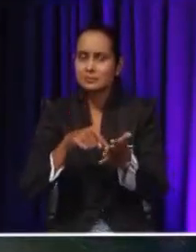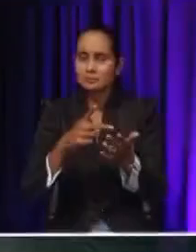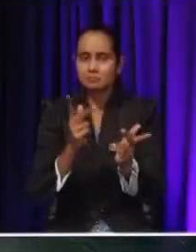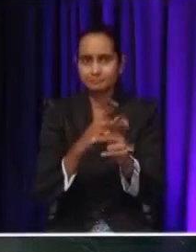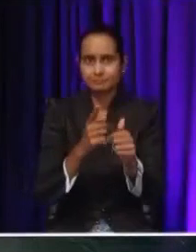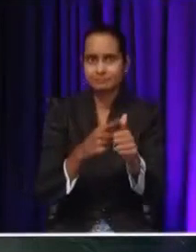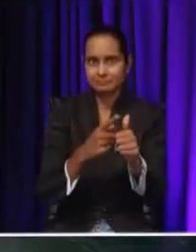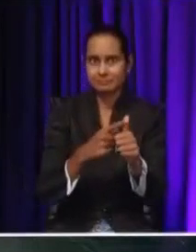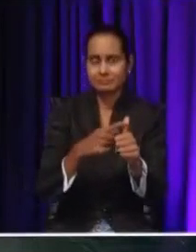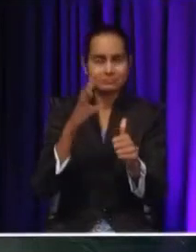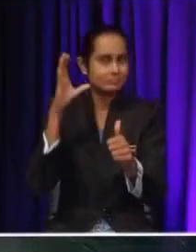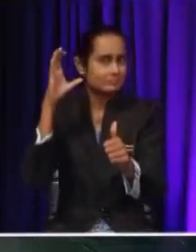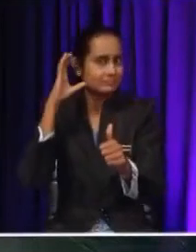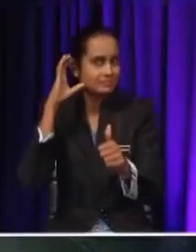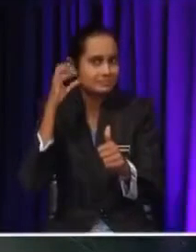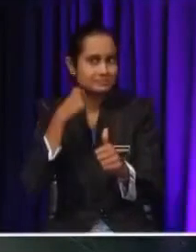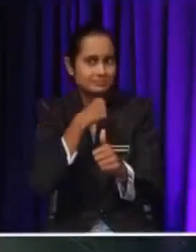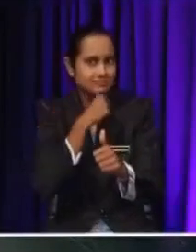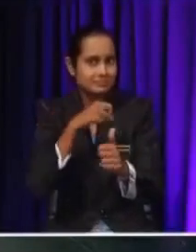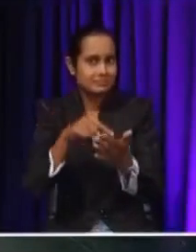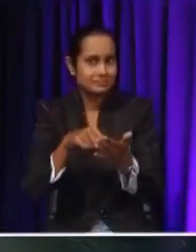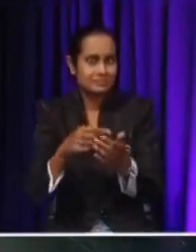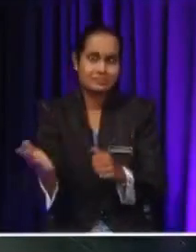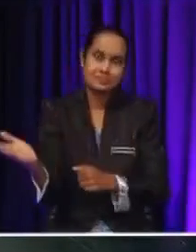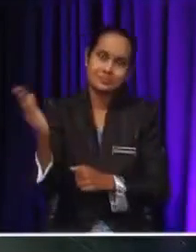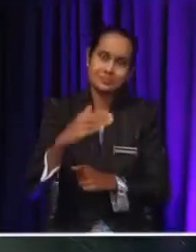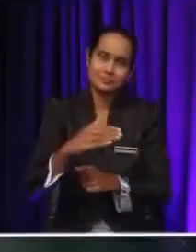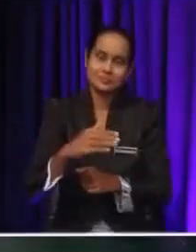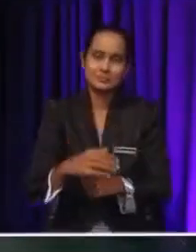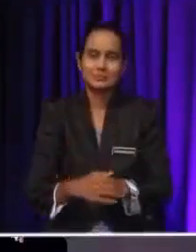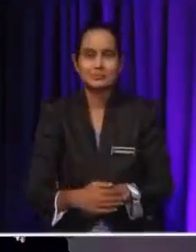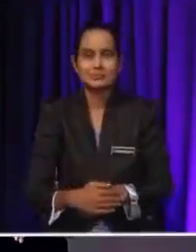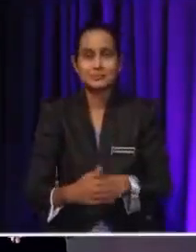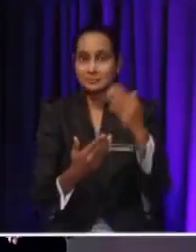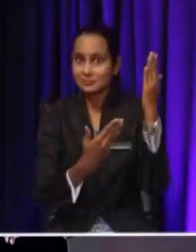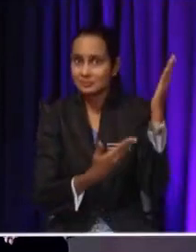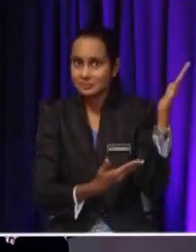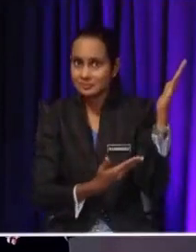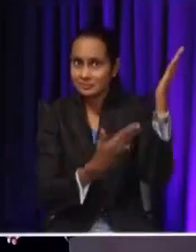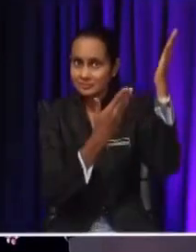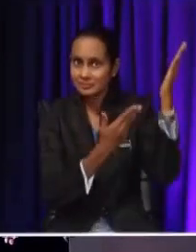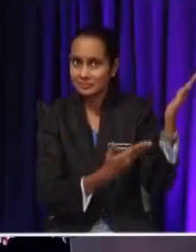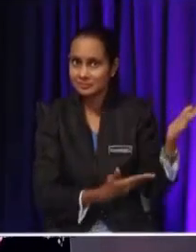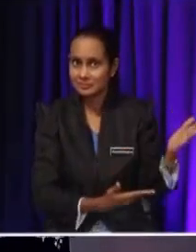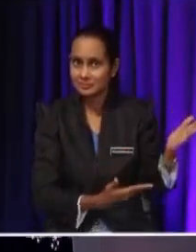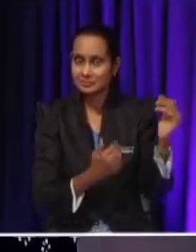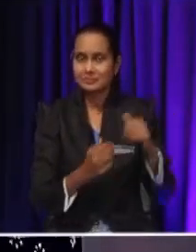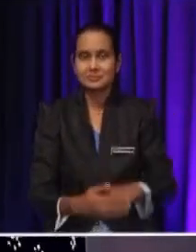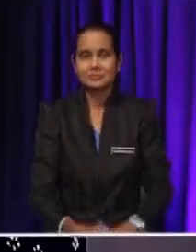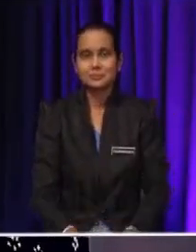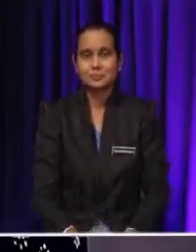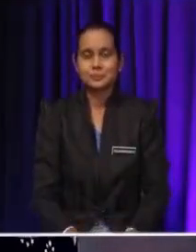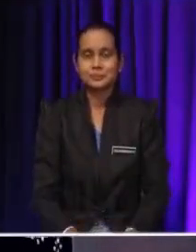sajak ke makam Inilah dia saja ke makam Bonda baik jadi